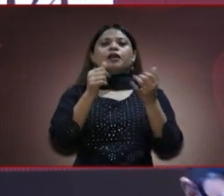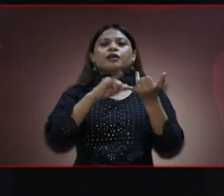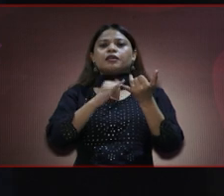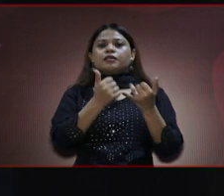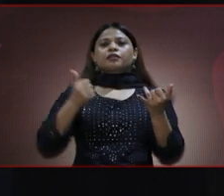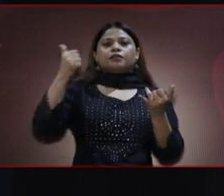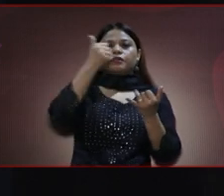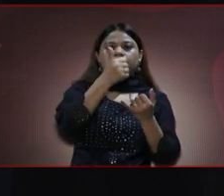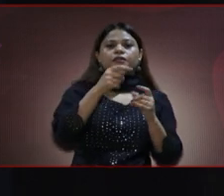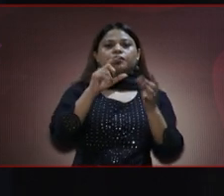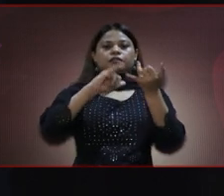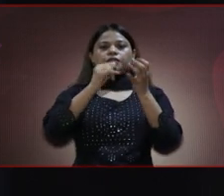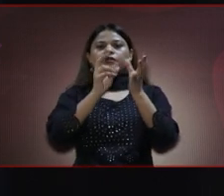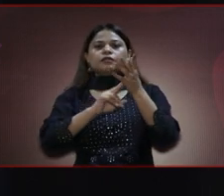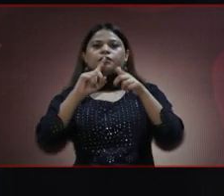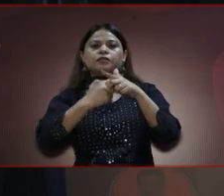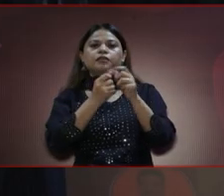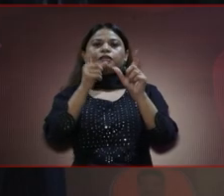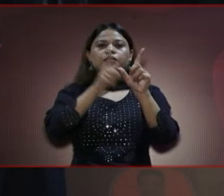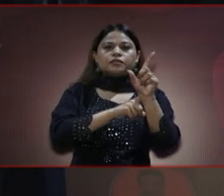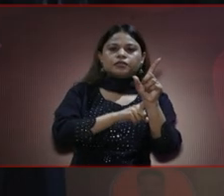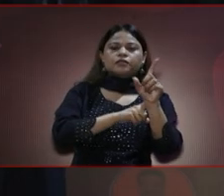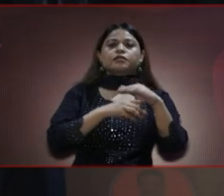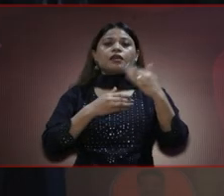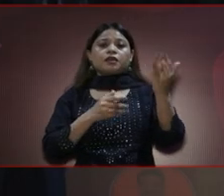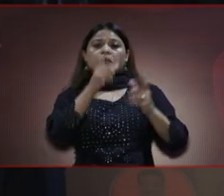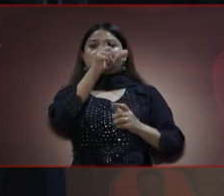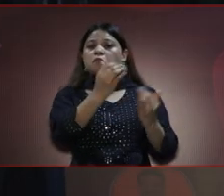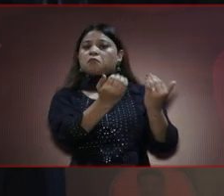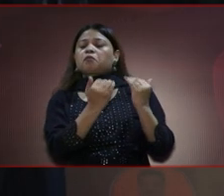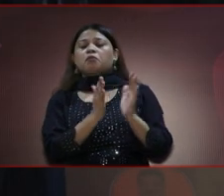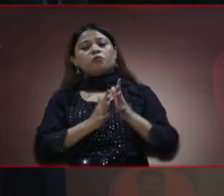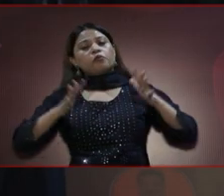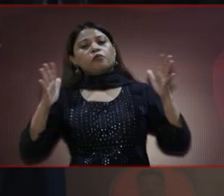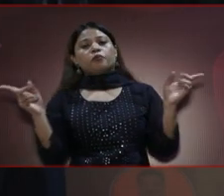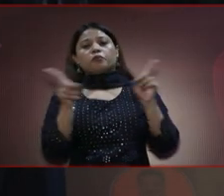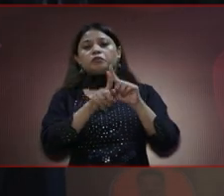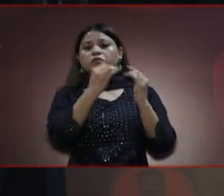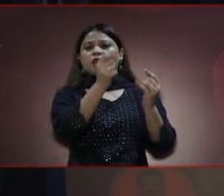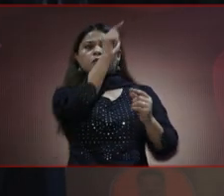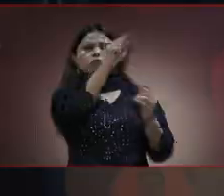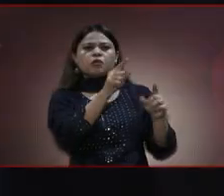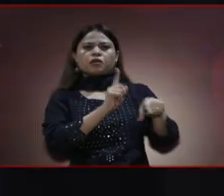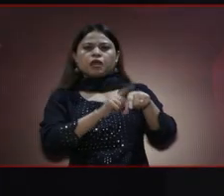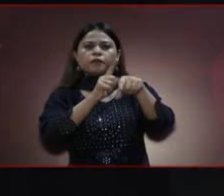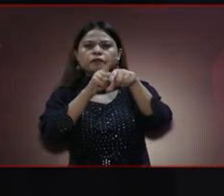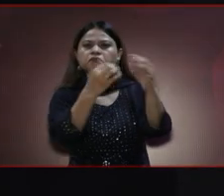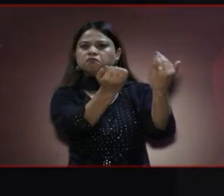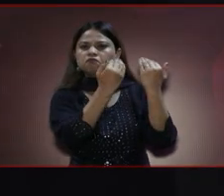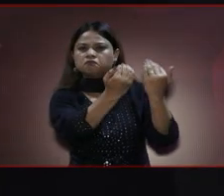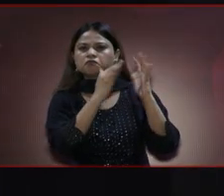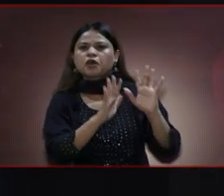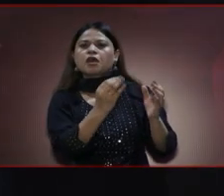संजय कुमार जी का नेतृत्व अत्यंत सराहनीय रहा है। आपके कुशल मार्गदर्शन में स्कूली शिक्षा को जन जन